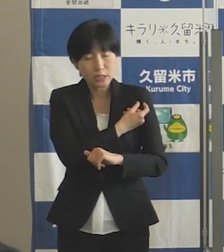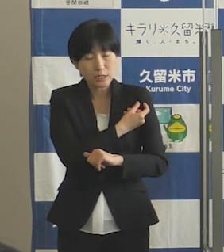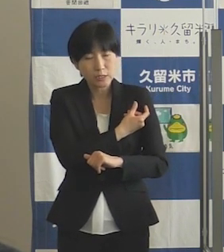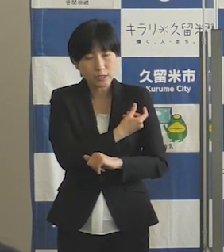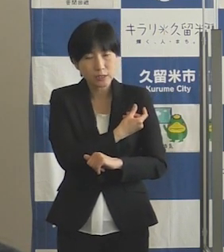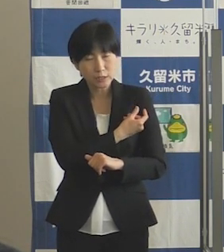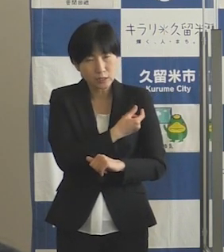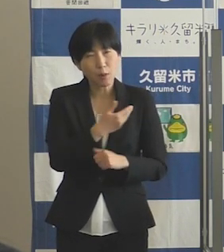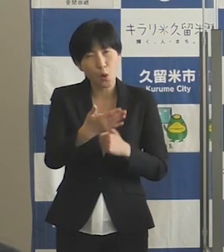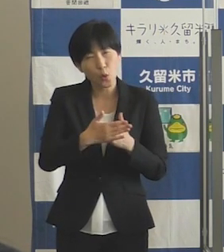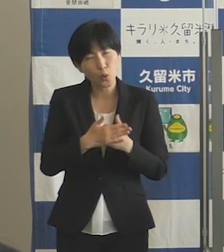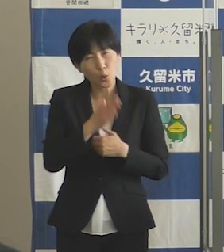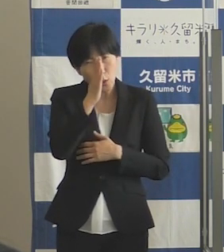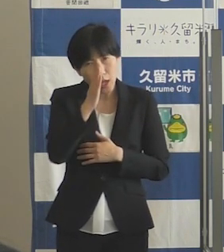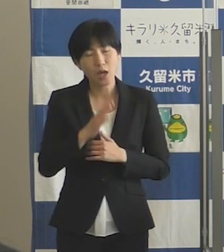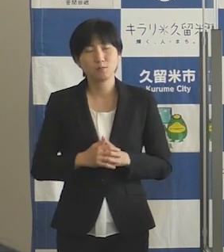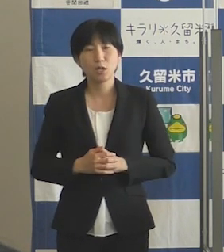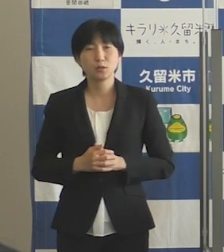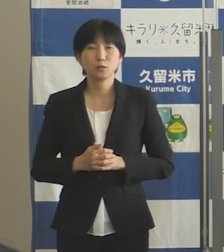をお願いしたいと思います。